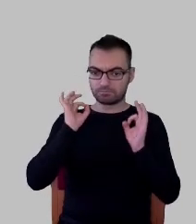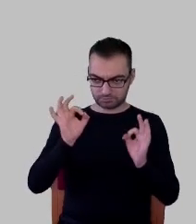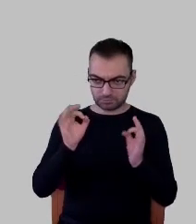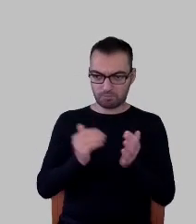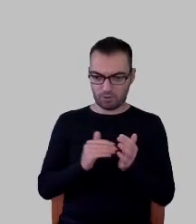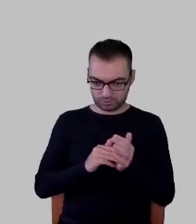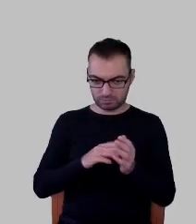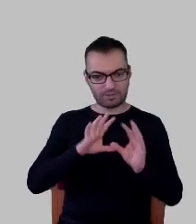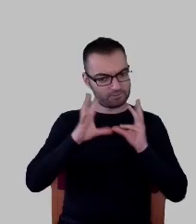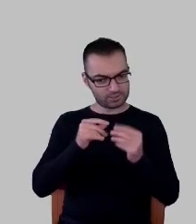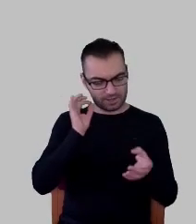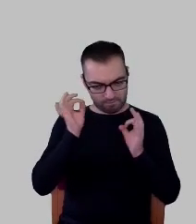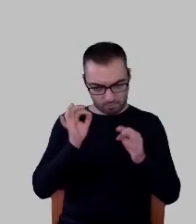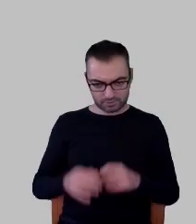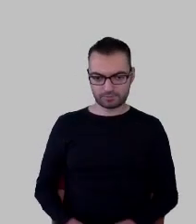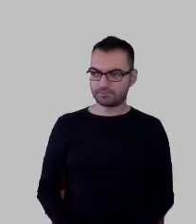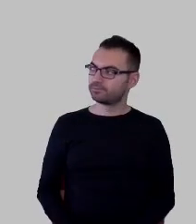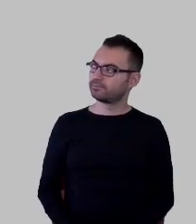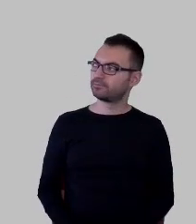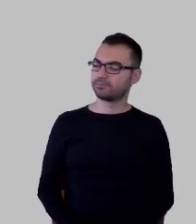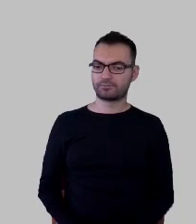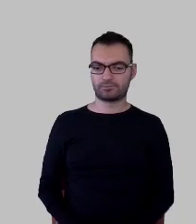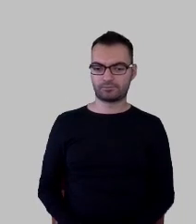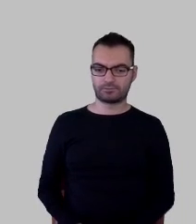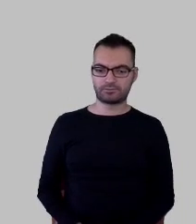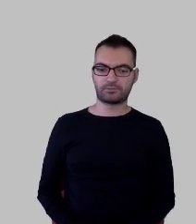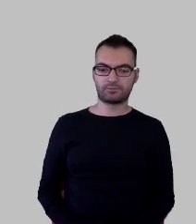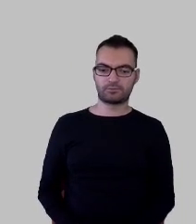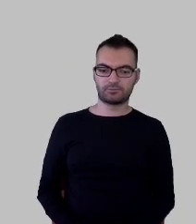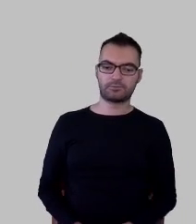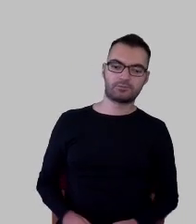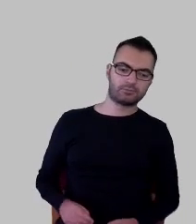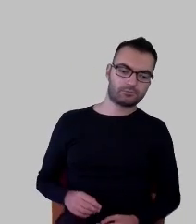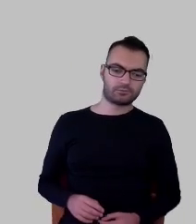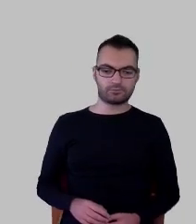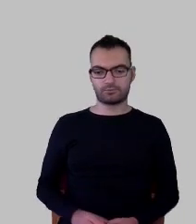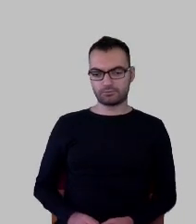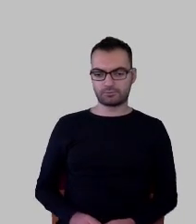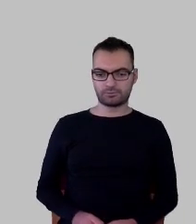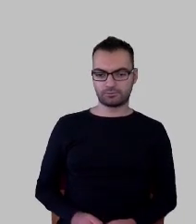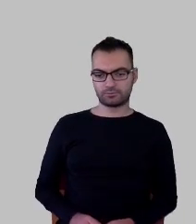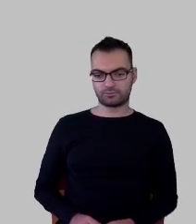informację o ograniczeniach o funkcjonowaniu dziecka, które są podstawą do podjęcia decyzji.